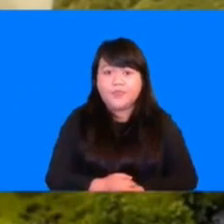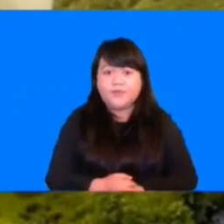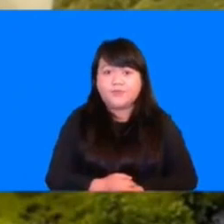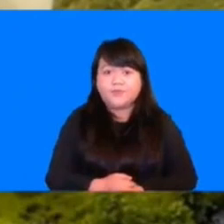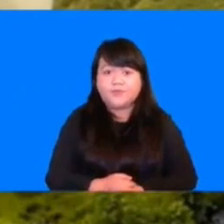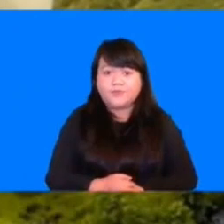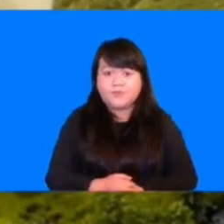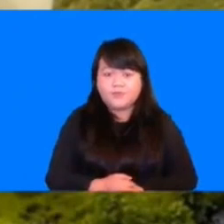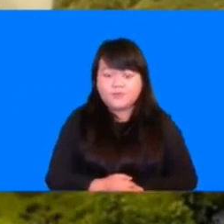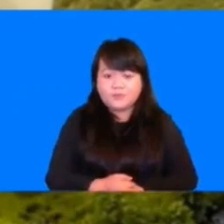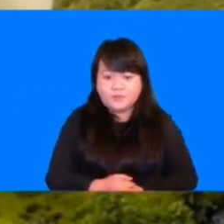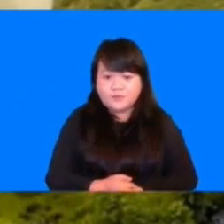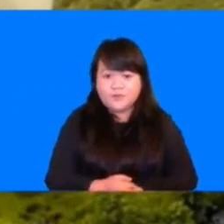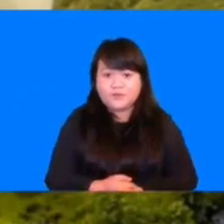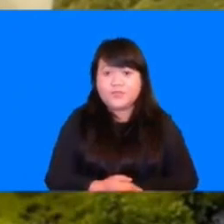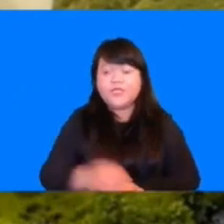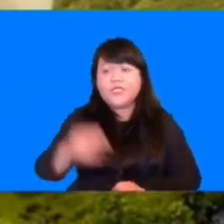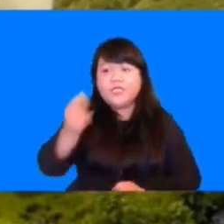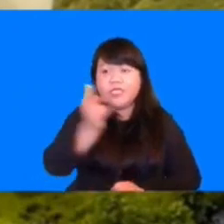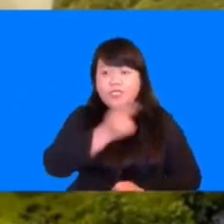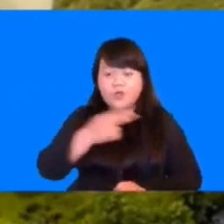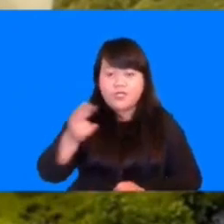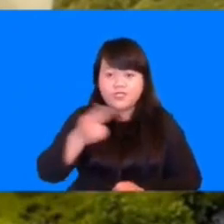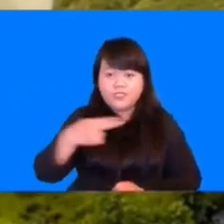Maka Indonesia